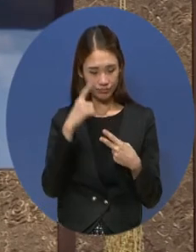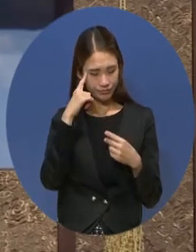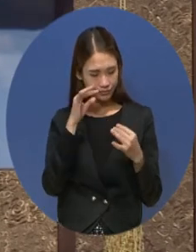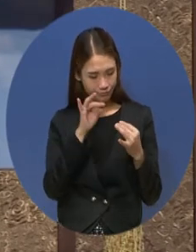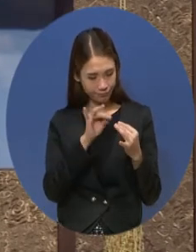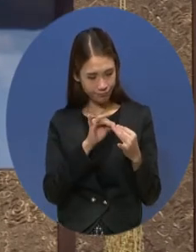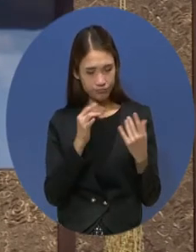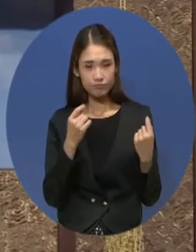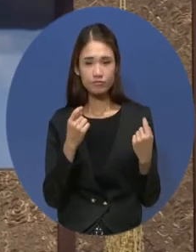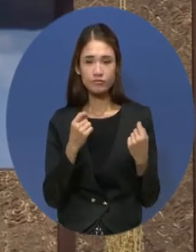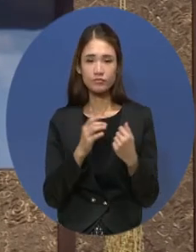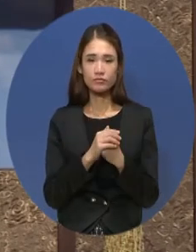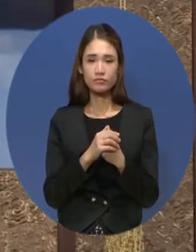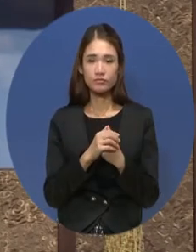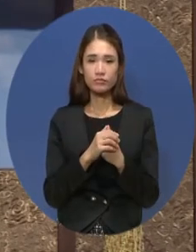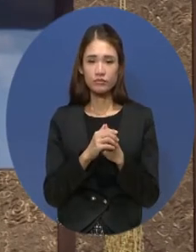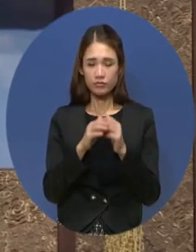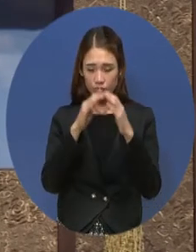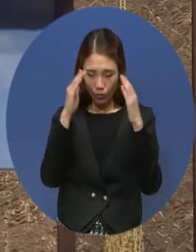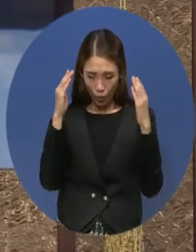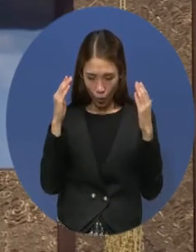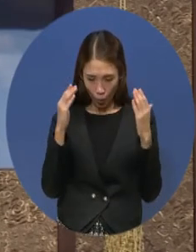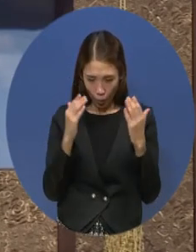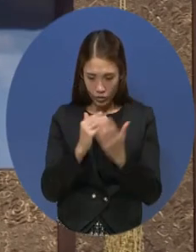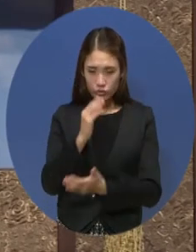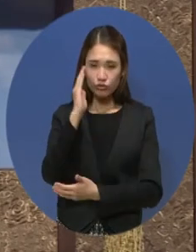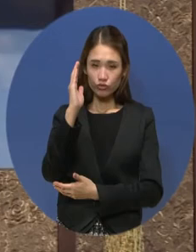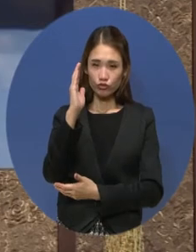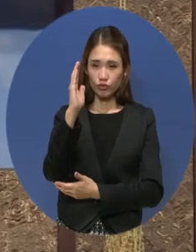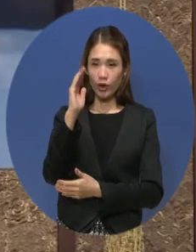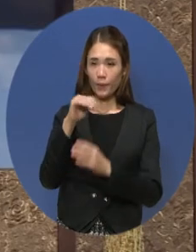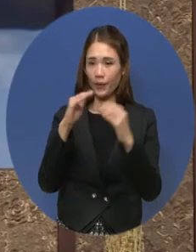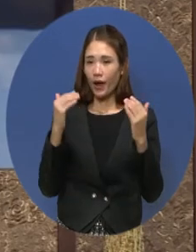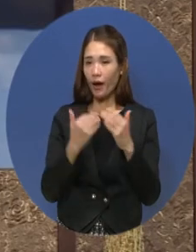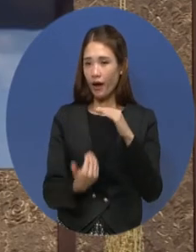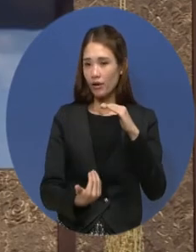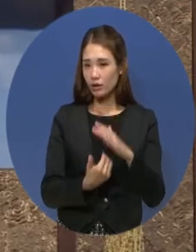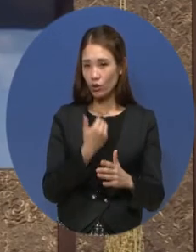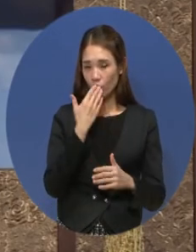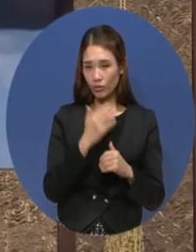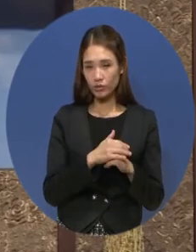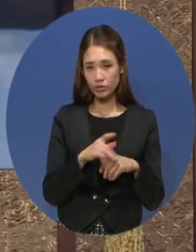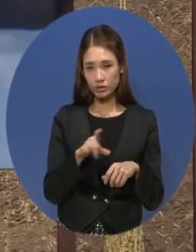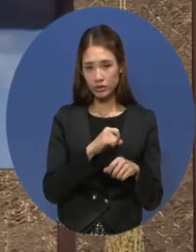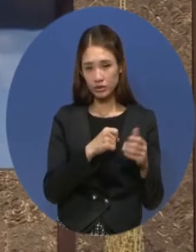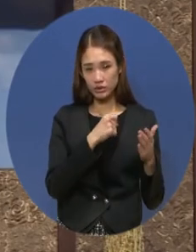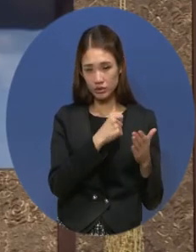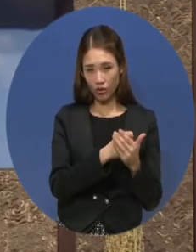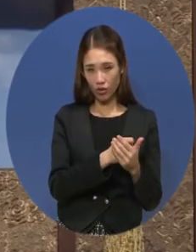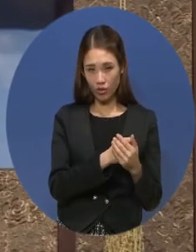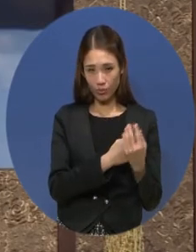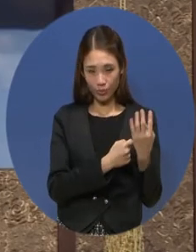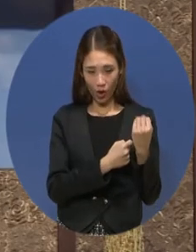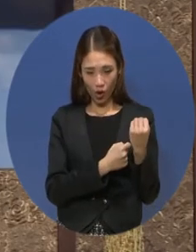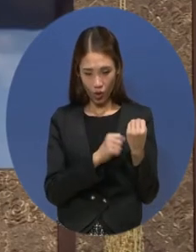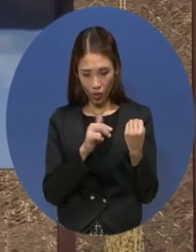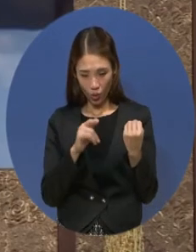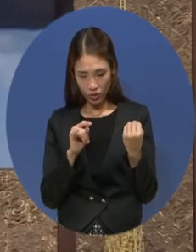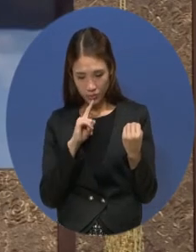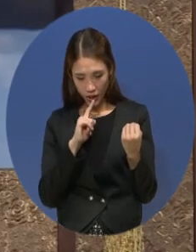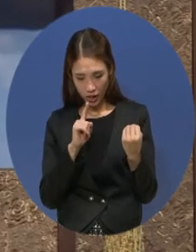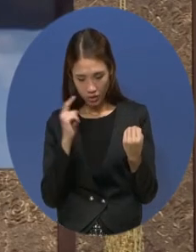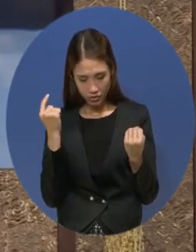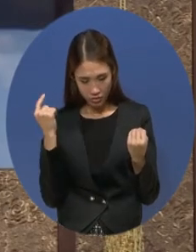공감하게 이런 것들은 모든 수업에서 다 이루어 진다고 보시면 되요 예 어느 특정 몇 개 시에 말하게 느끼 수업이 아니라